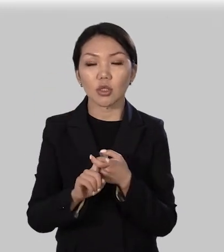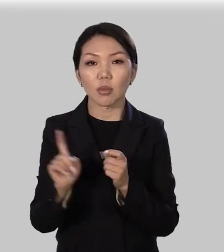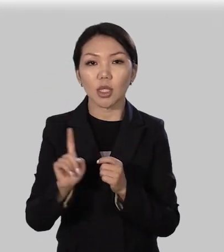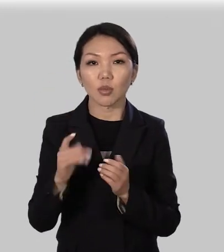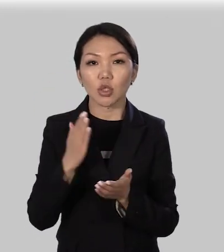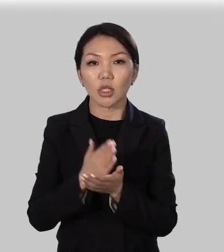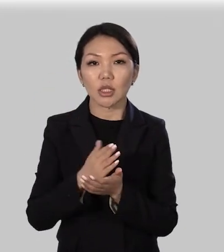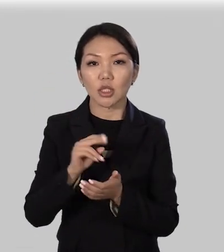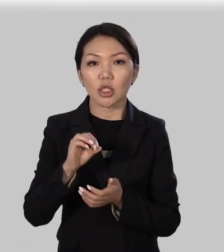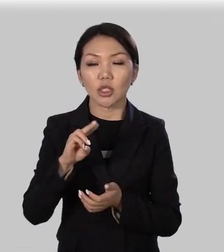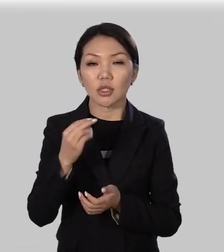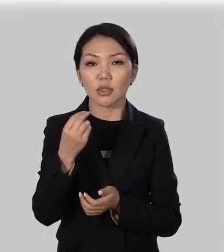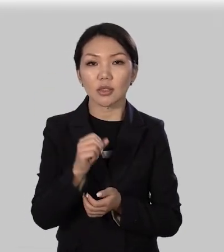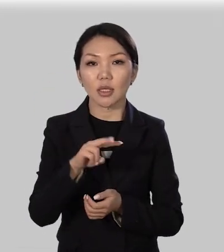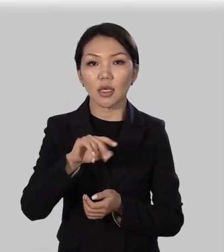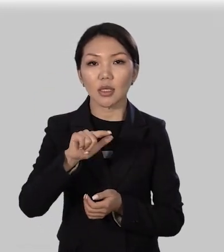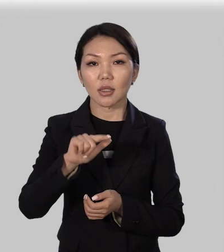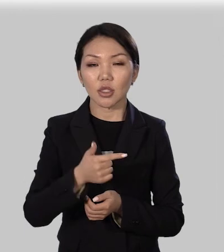стоит частица «лишь».